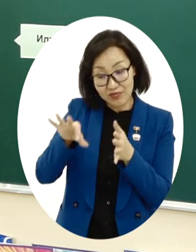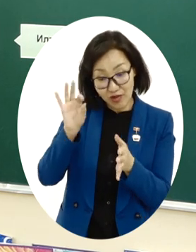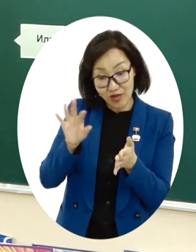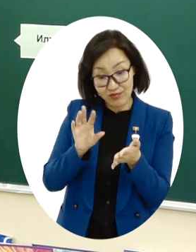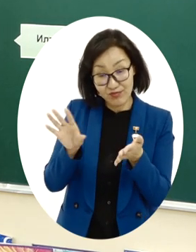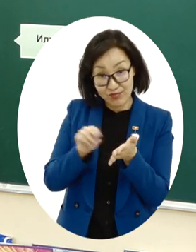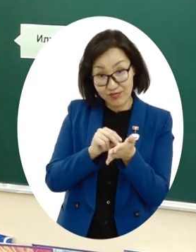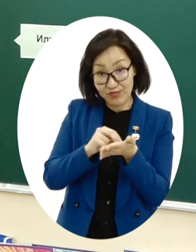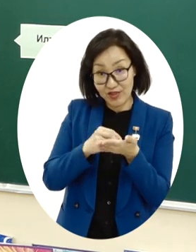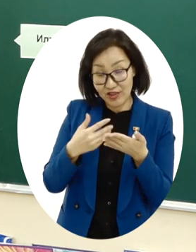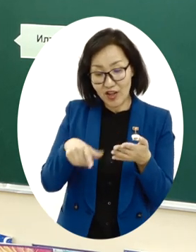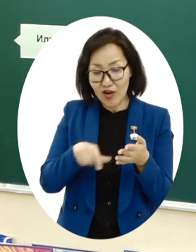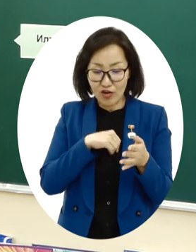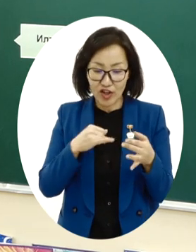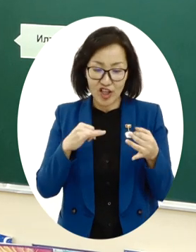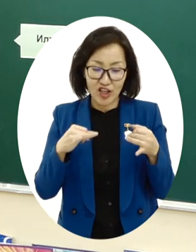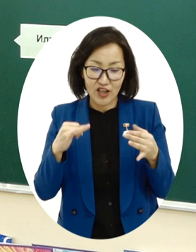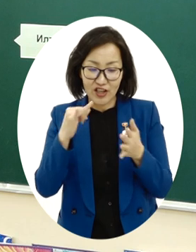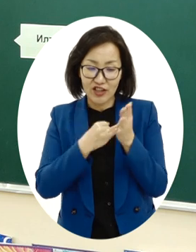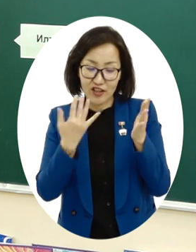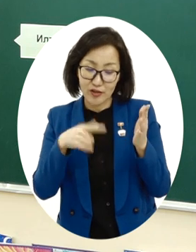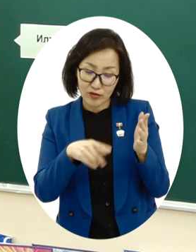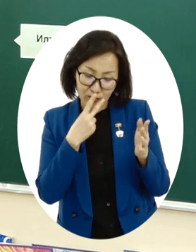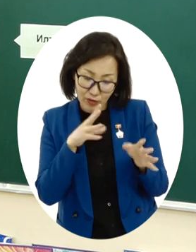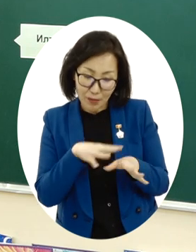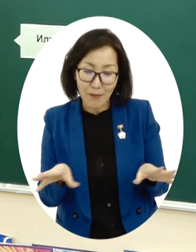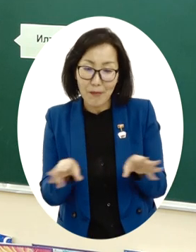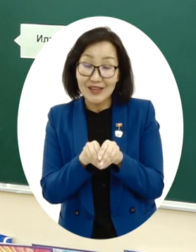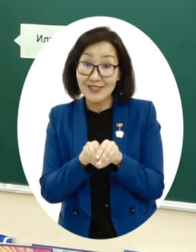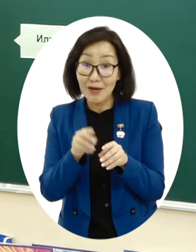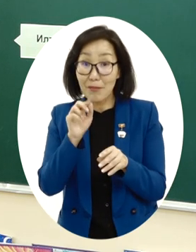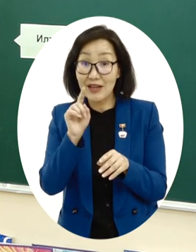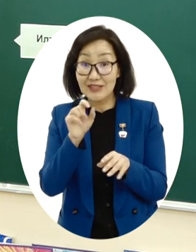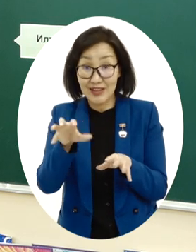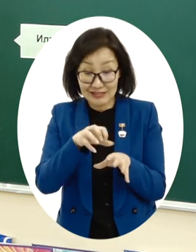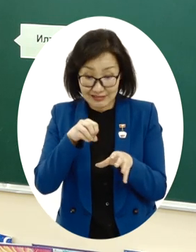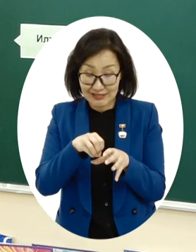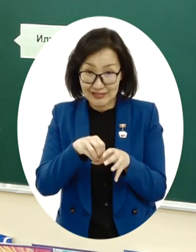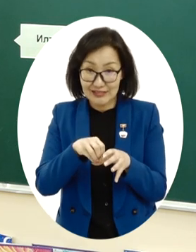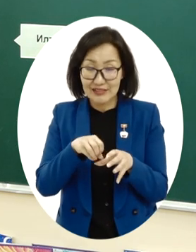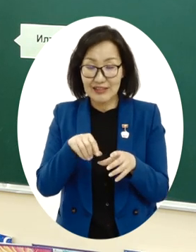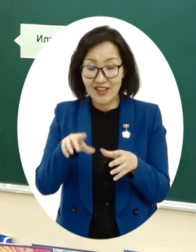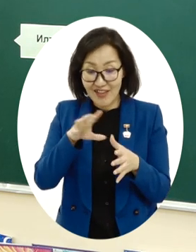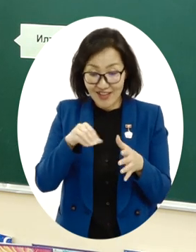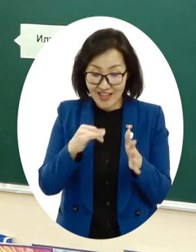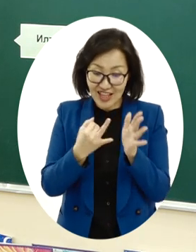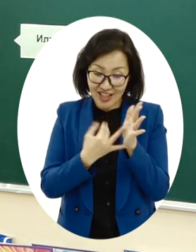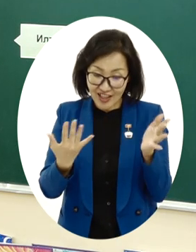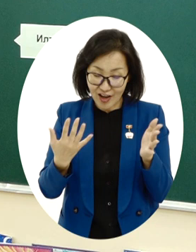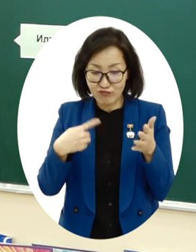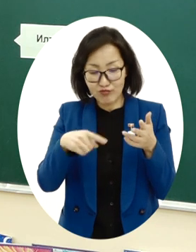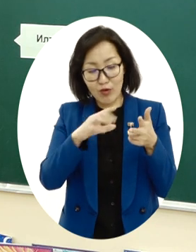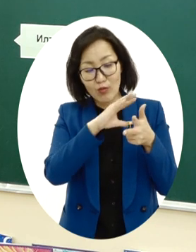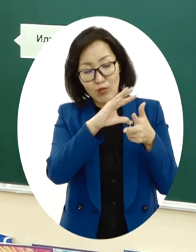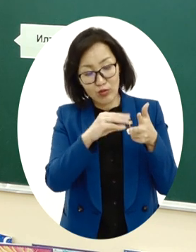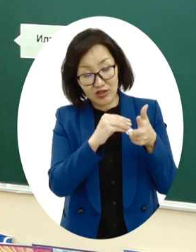авсны дараа бүгдээрээ илтгэлийн бэлтгэлийг бацаа. Илтгэлийн бэлтгэлийг базаахын хамгийн төм төрөнд бүгдээрээ илтгэлийнхаа бүтц